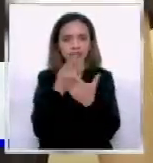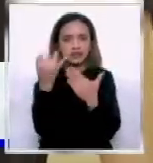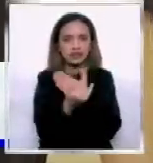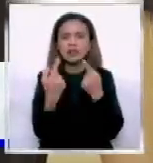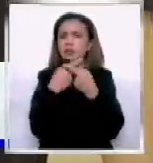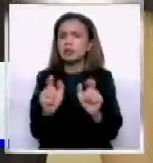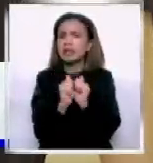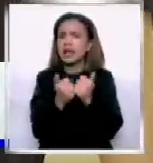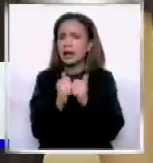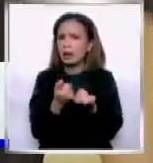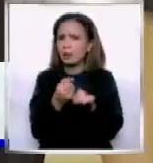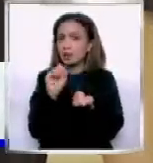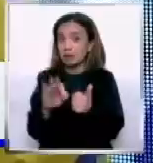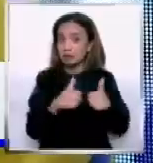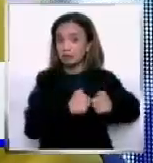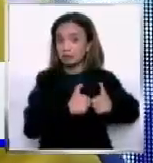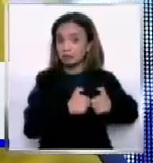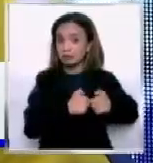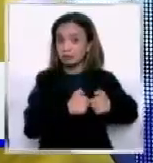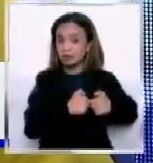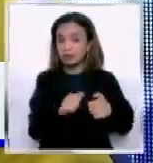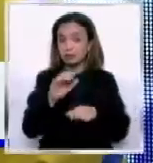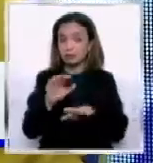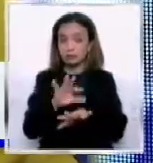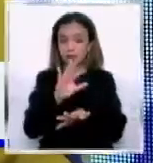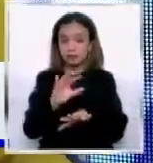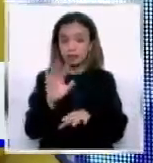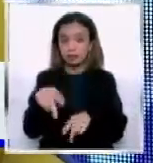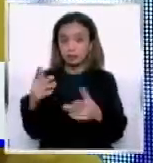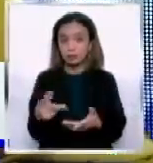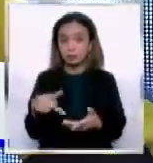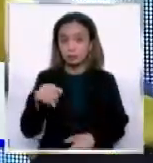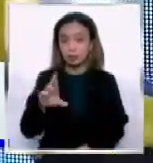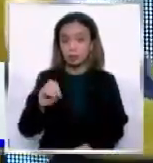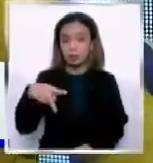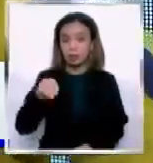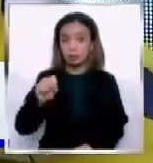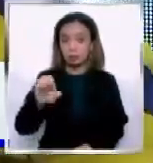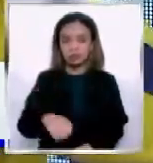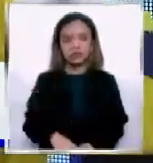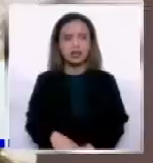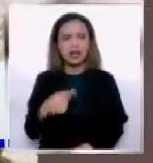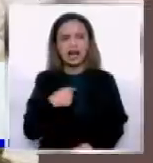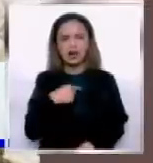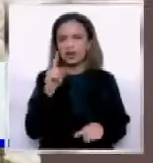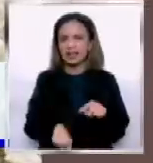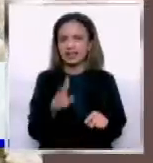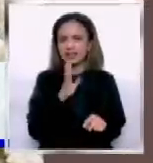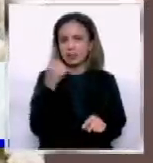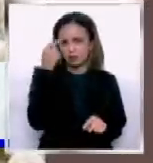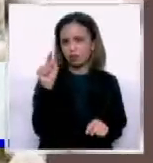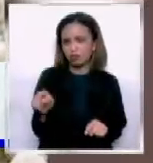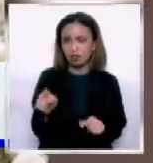ang boyfriend niyang si Dominic Roque? I can't speak for him. And alam naman niya na marami rin akong gagawin. Alam